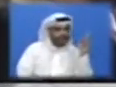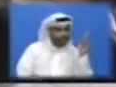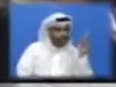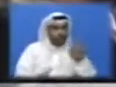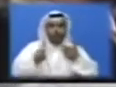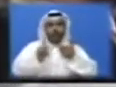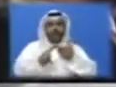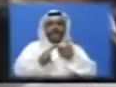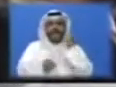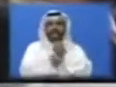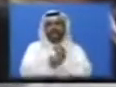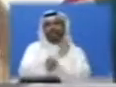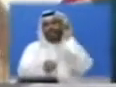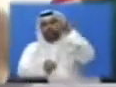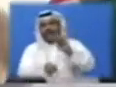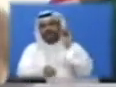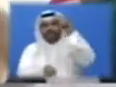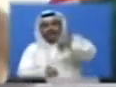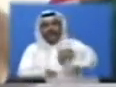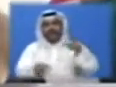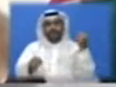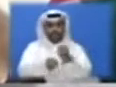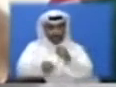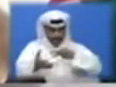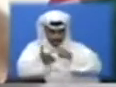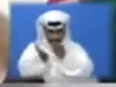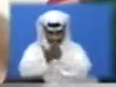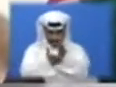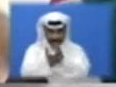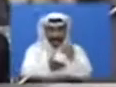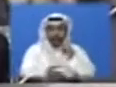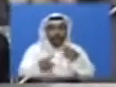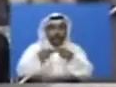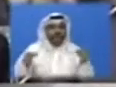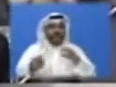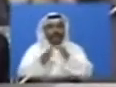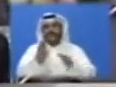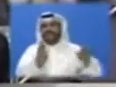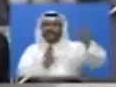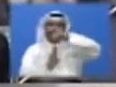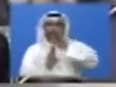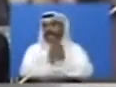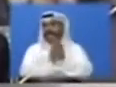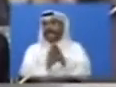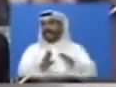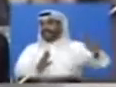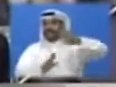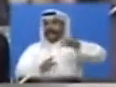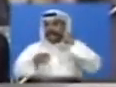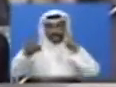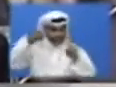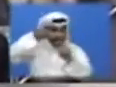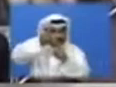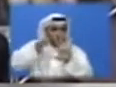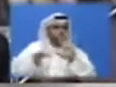في اجتماعهم التحضيري، والتي تتعلق بمجالات الخدمة المدنية والتنمية الإدارية والتركيز